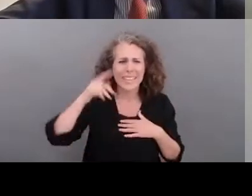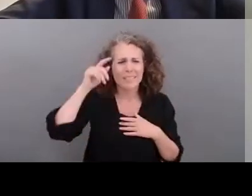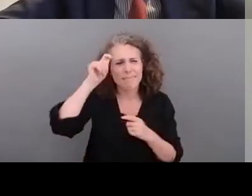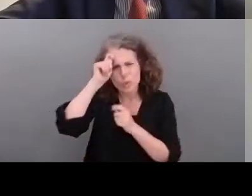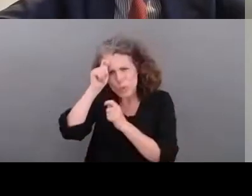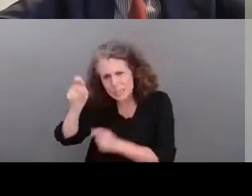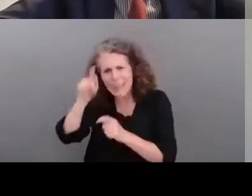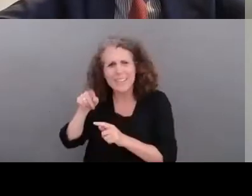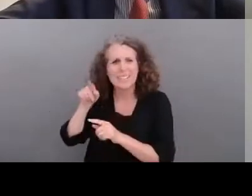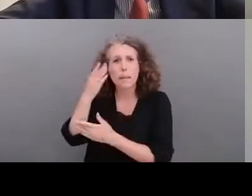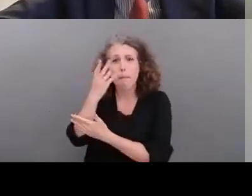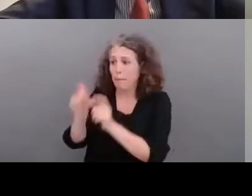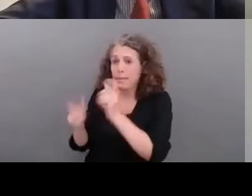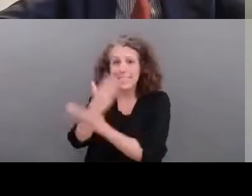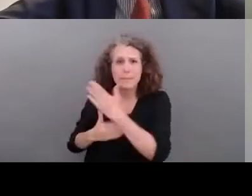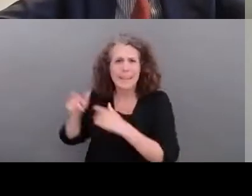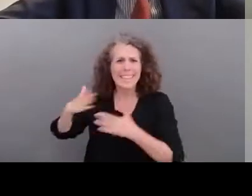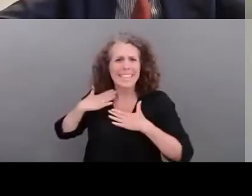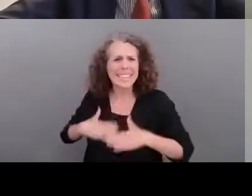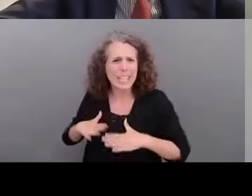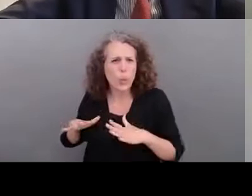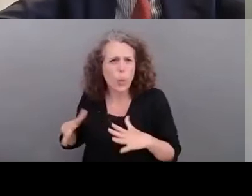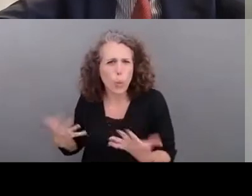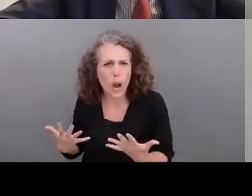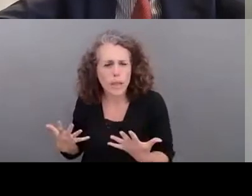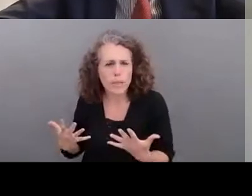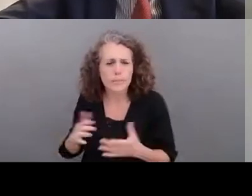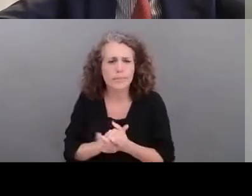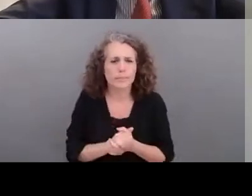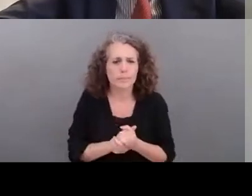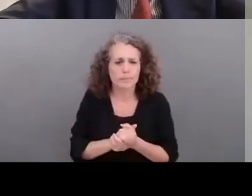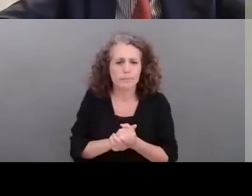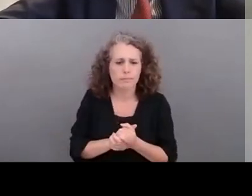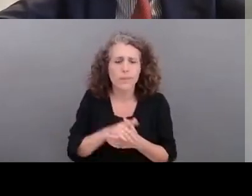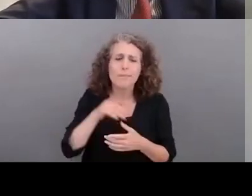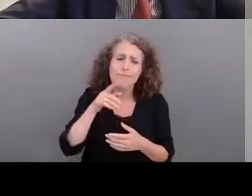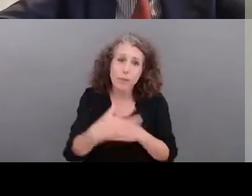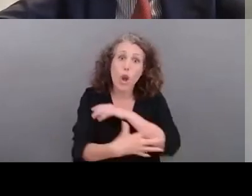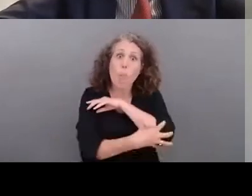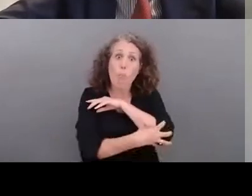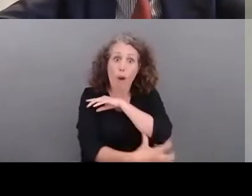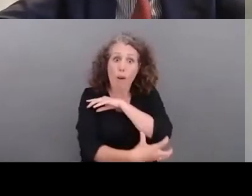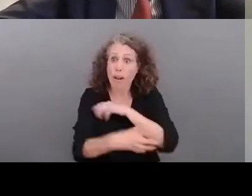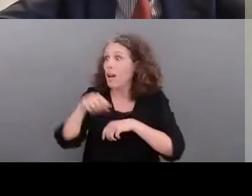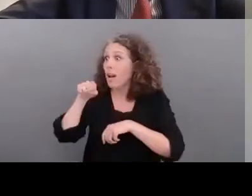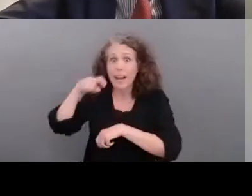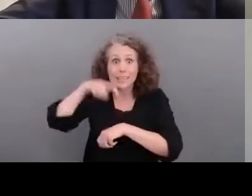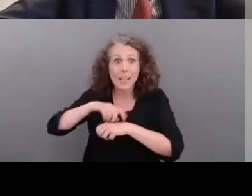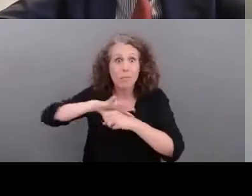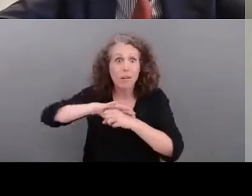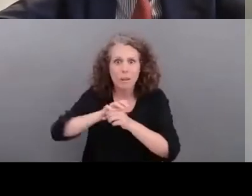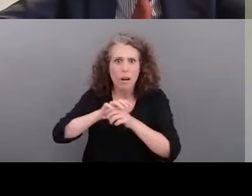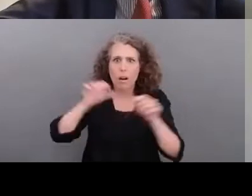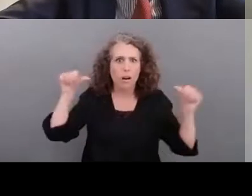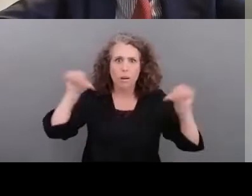aussi de parler de la manière de faire un meilleur travail pour y faire face. Vous savez tous que pauvreté et l'inégalité ont augmenté pendant